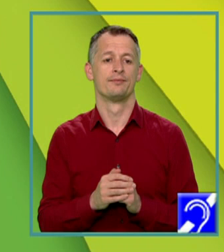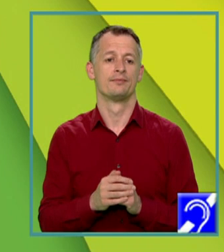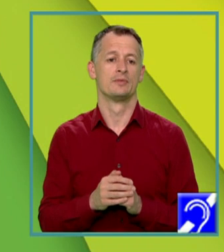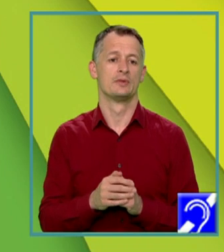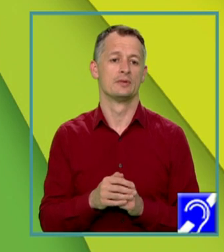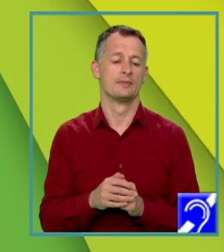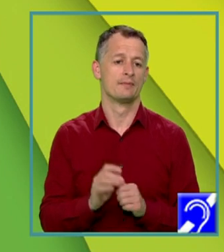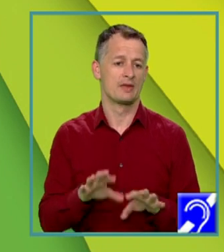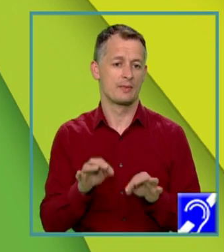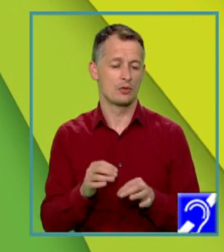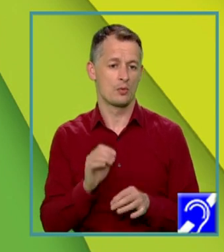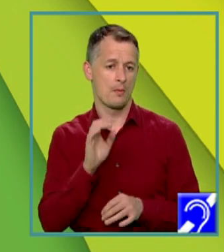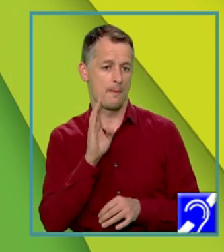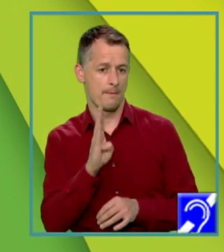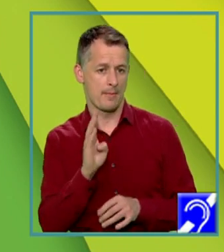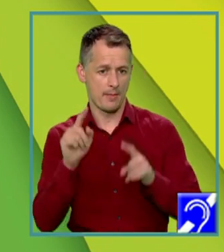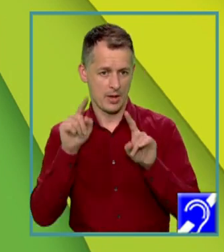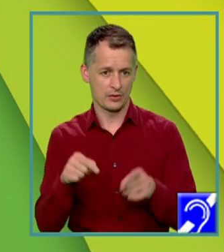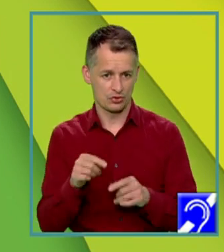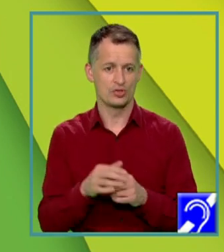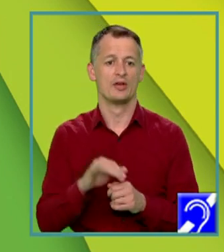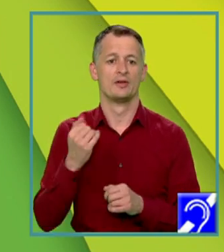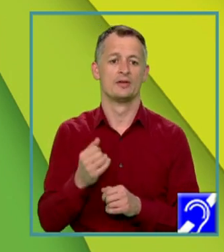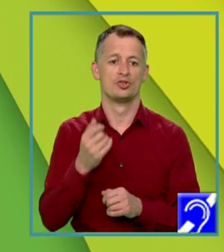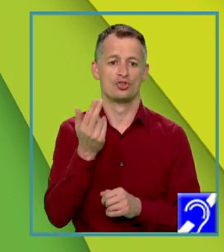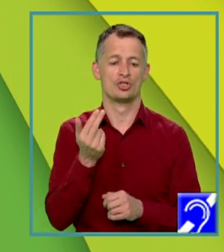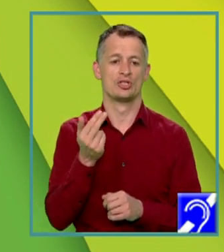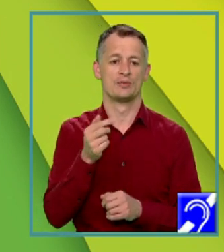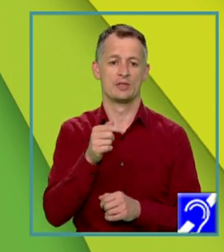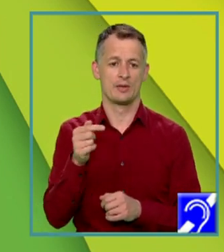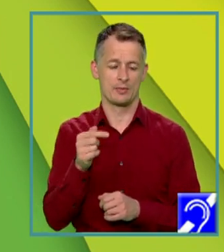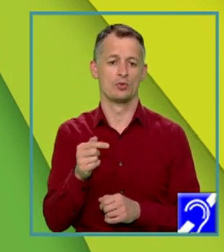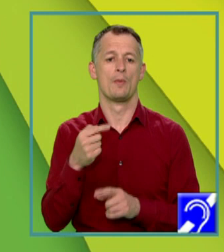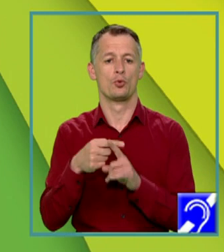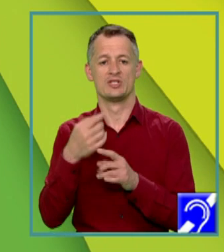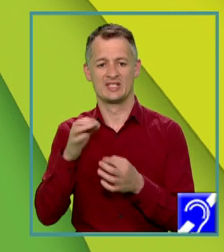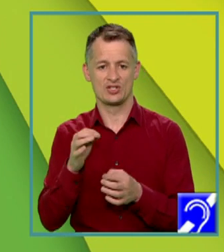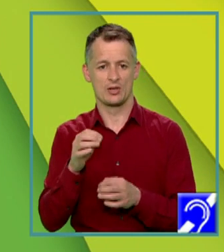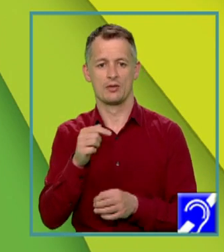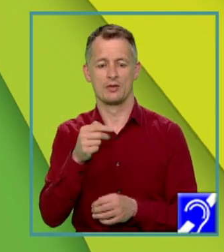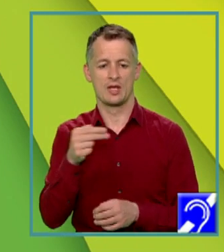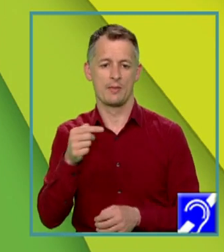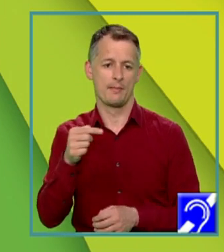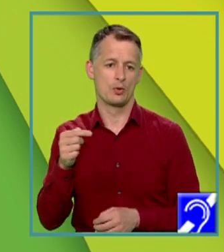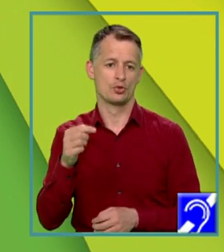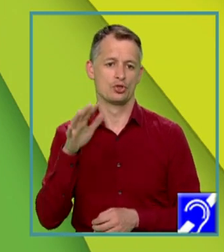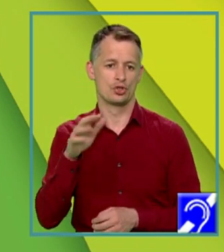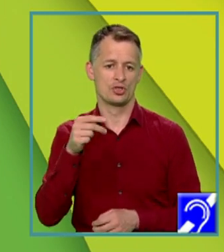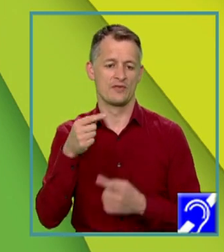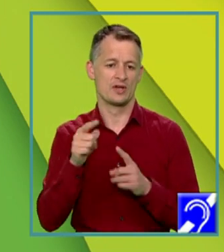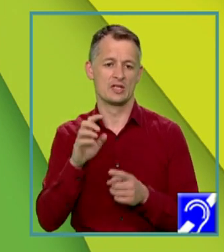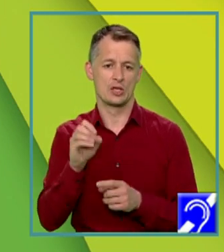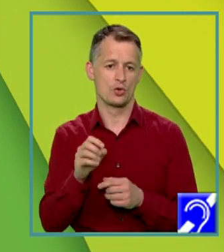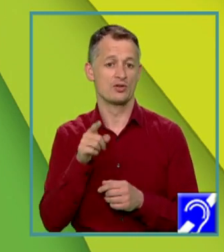este egal cu minus 15 plus 10 egal cu minus 5 diferit de zero de aici matricea b